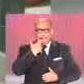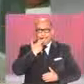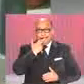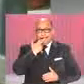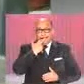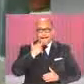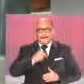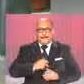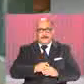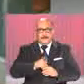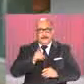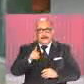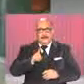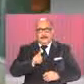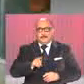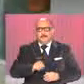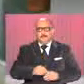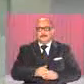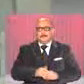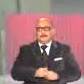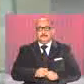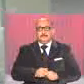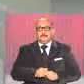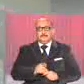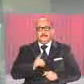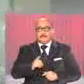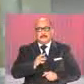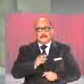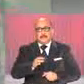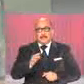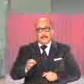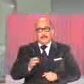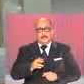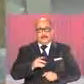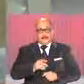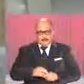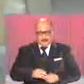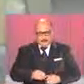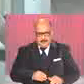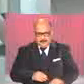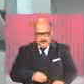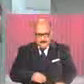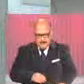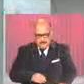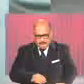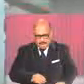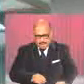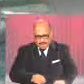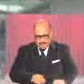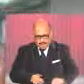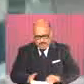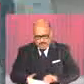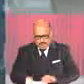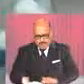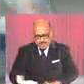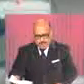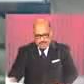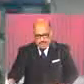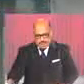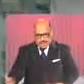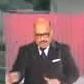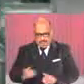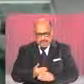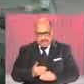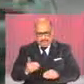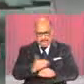ينجز بمواصفات تقنية وفنية حديثة غير معتمدة سابقا بجهة تطاوين، أنجزه باعثان